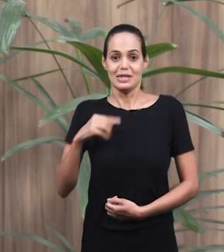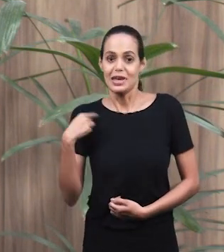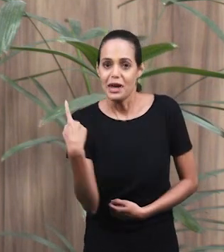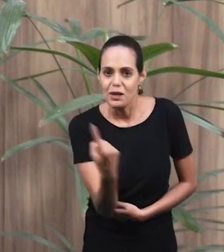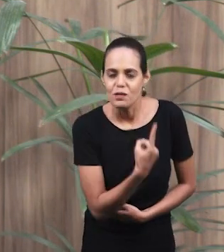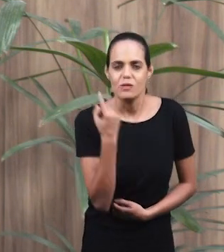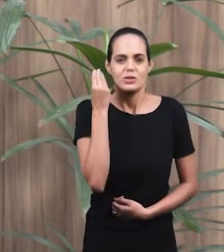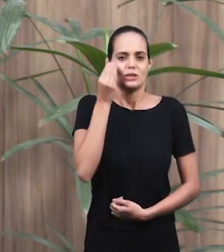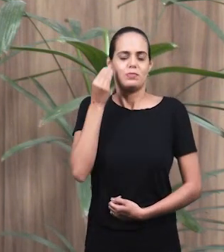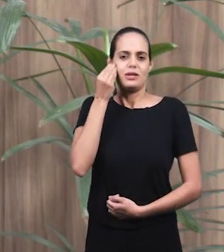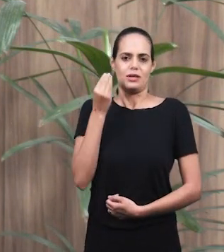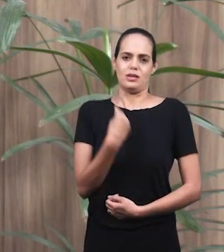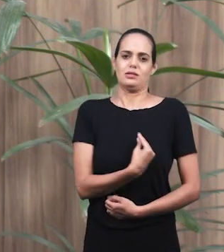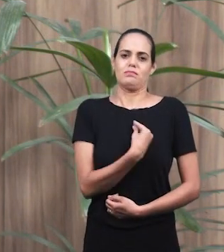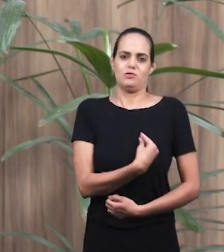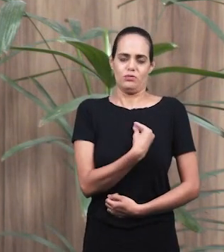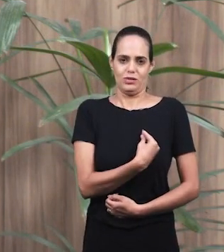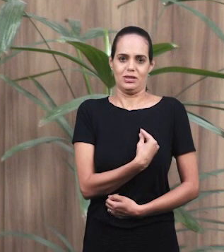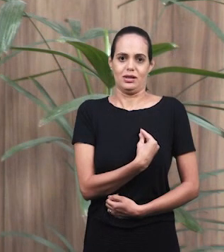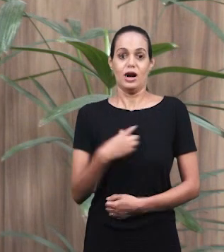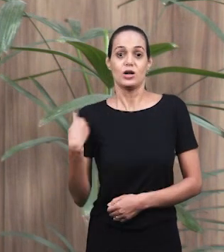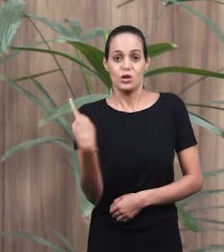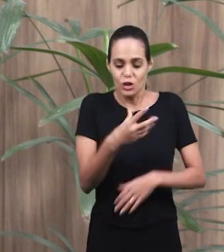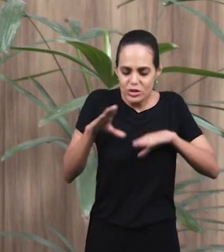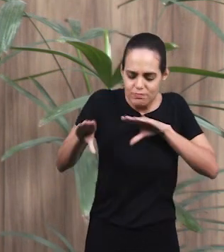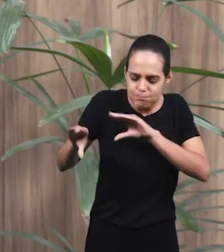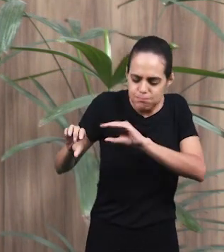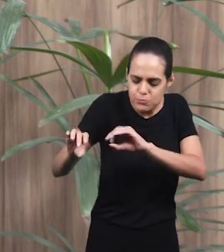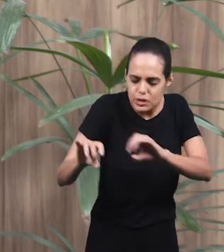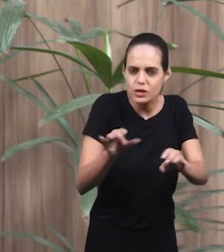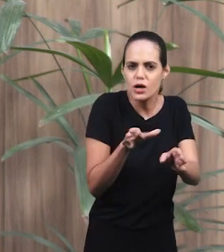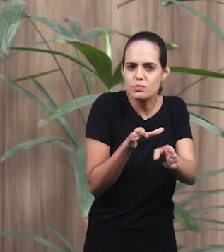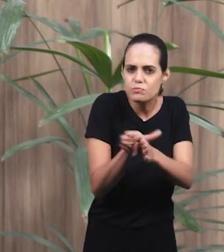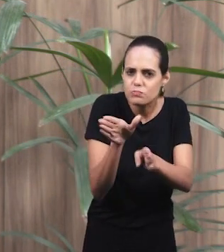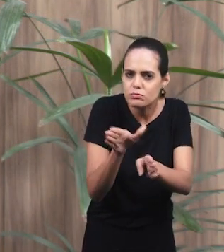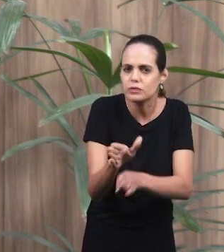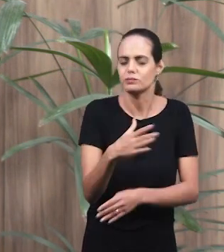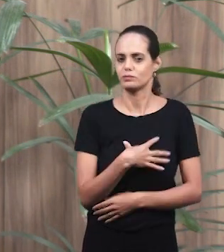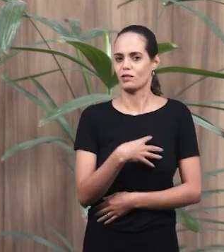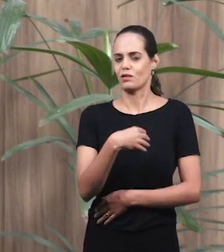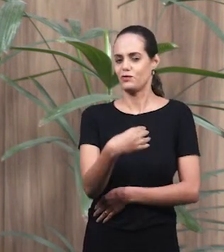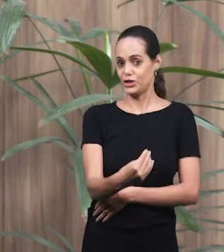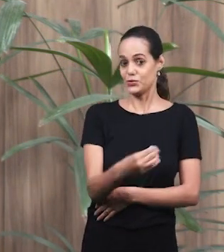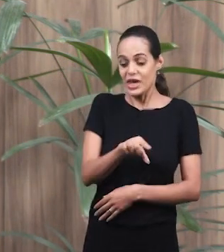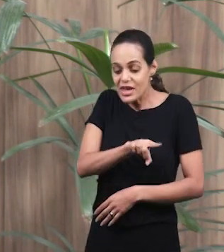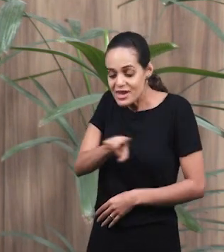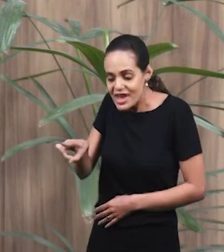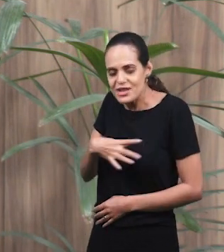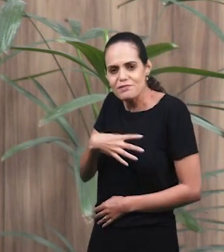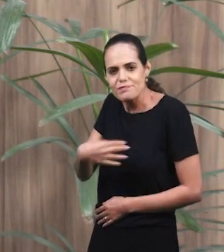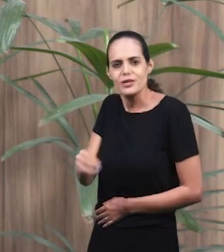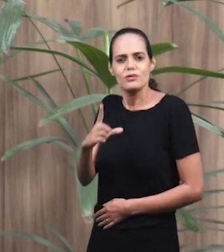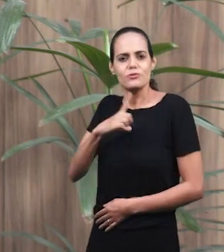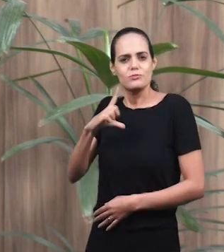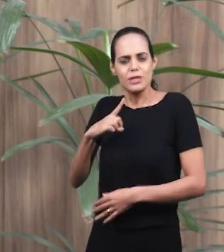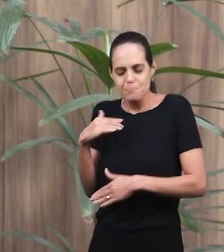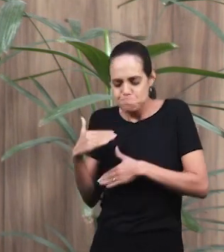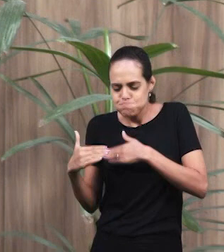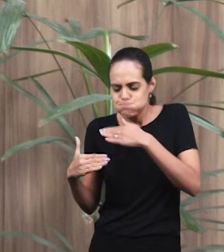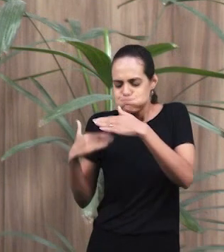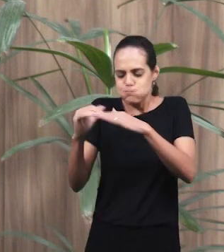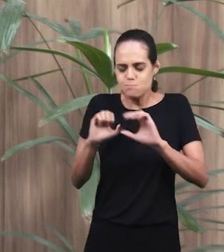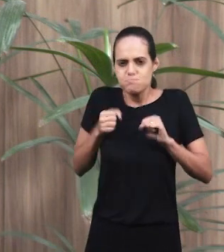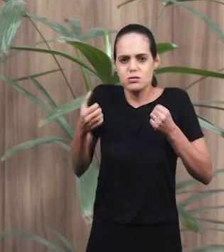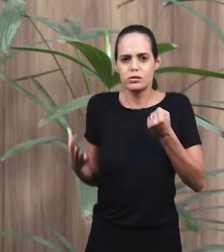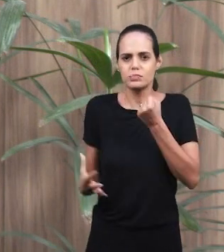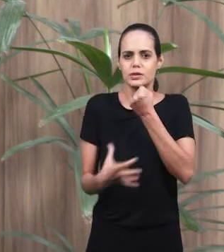de vie que nous utilisons pour utiliser nos enfants afin qu'ils, eux aussi, puissent construire ses propres expériences avec sûreté. Nous ne